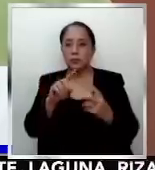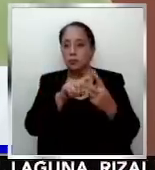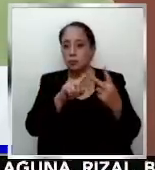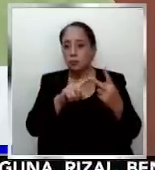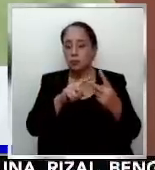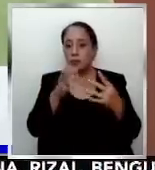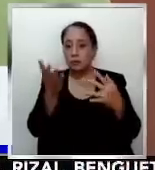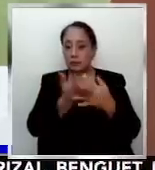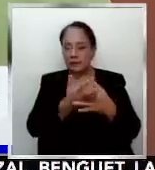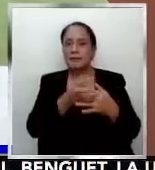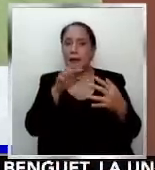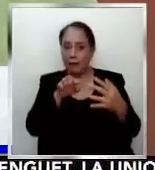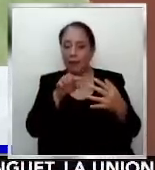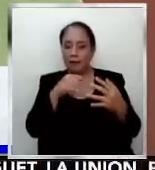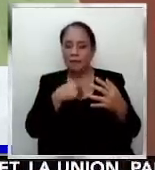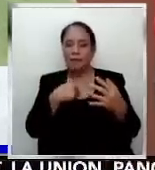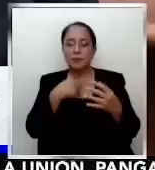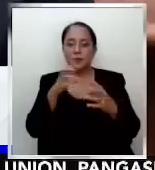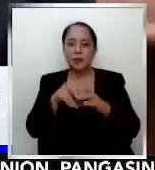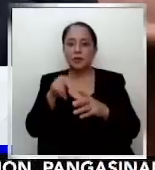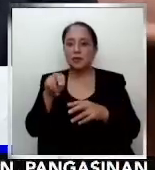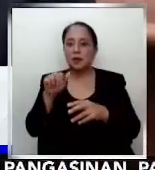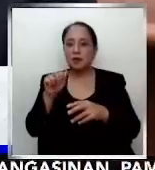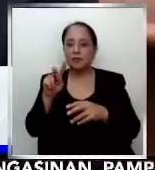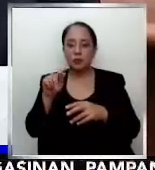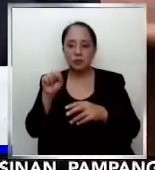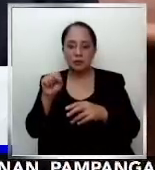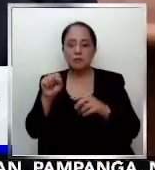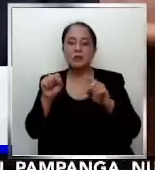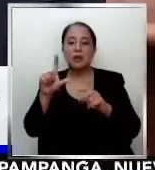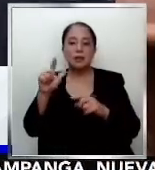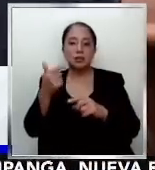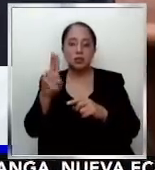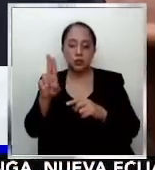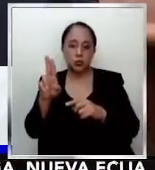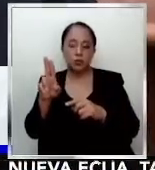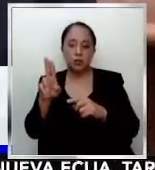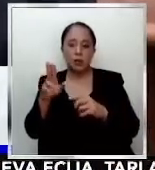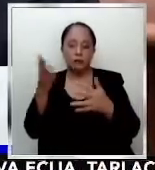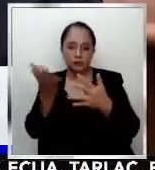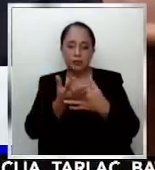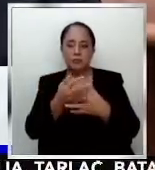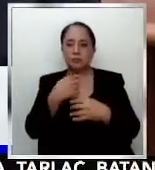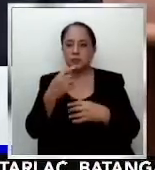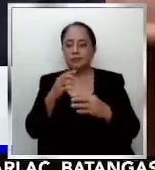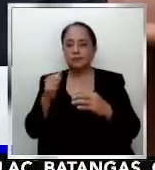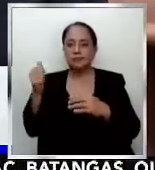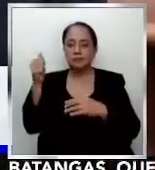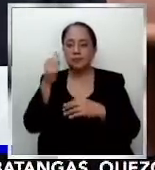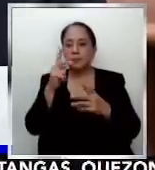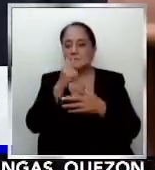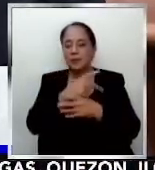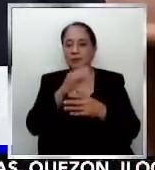ng probable cause ay Navotas LGU raw ang nag-file. Itinanggi rin ni Bureau of Plant Industry Director George